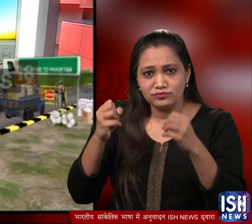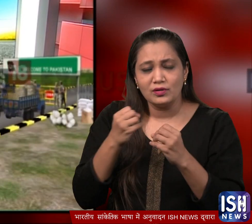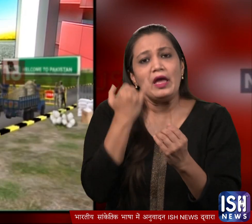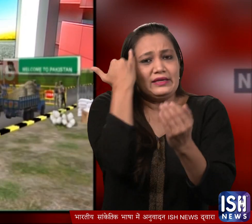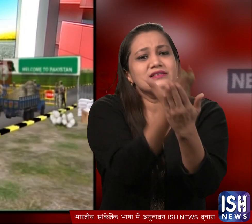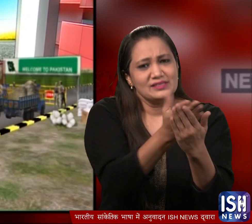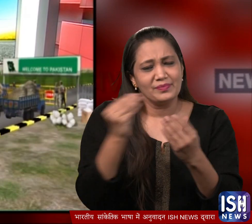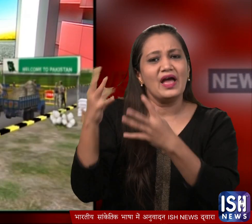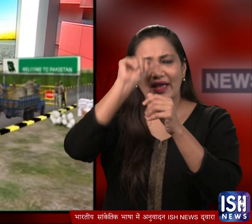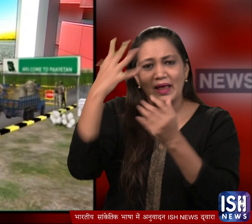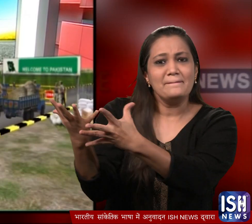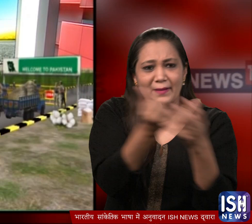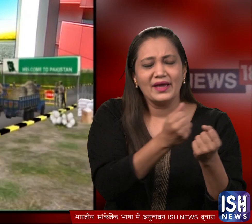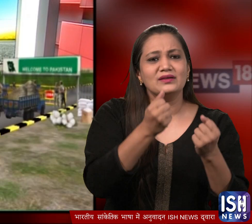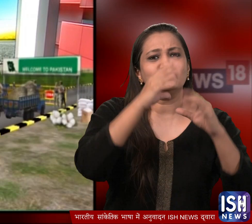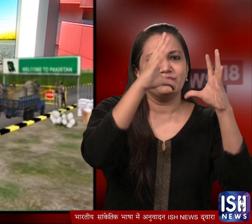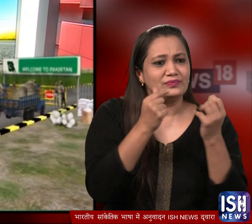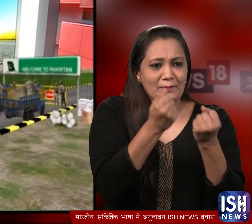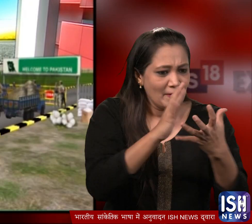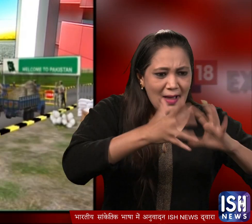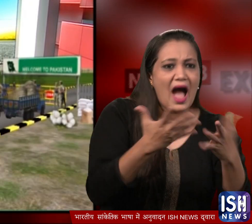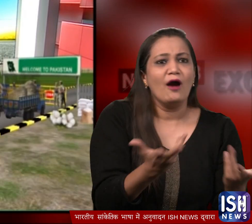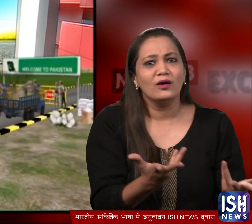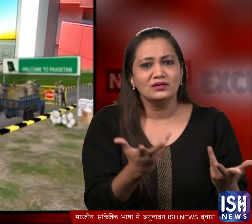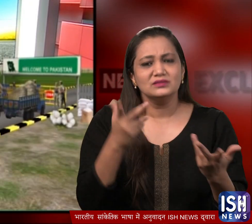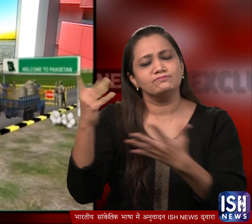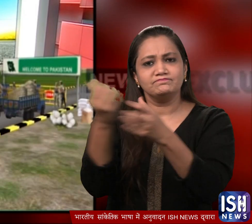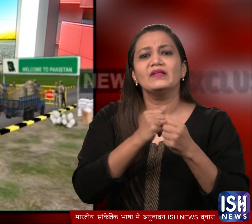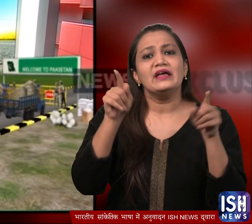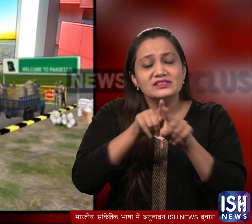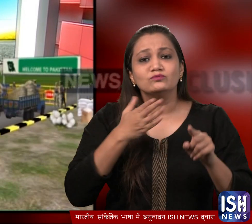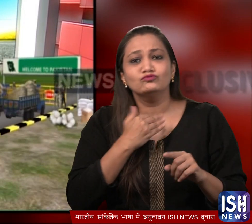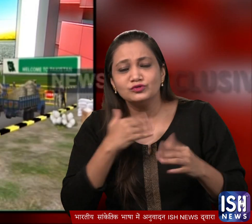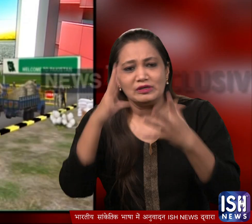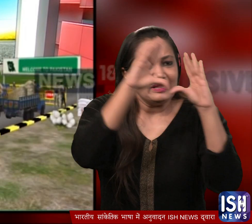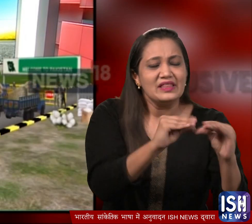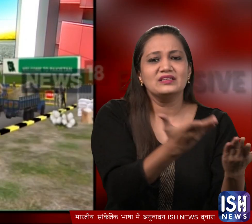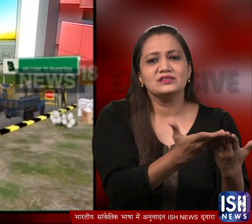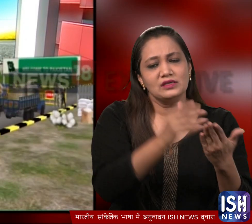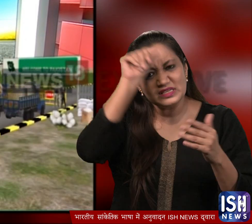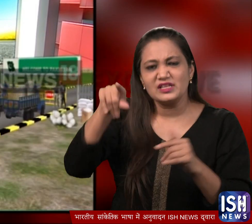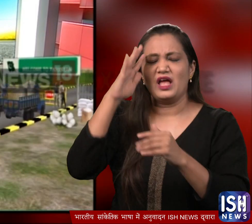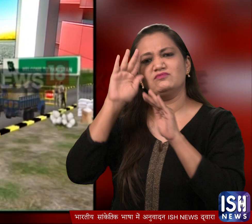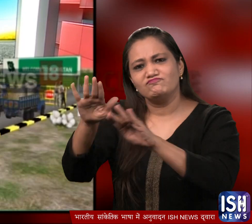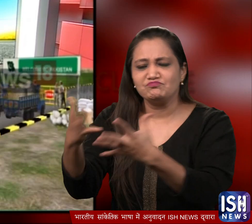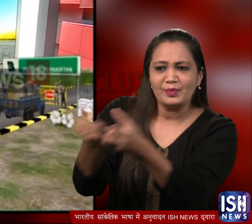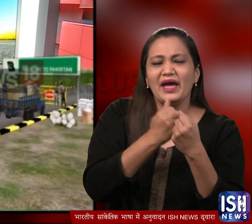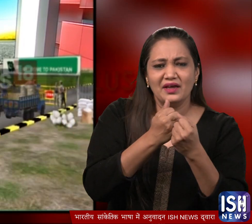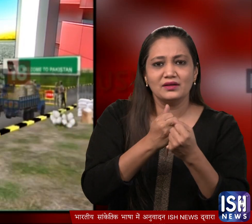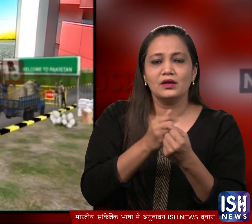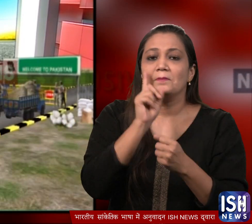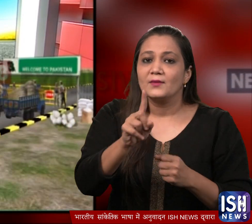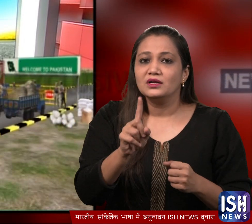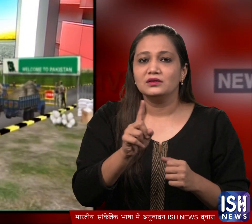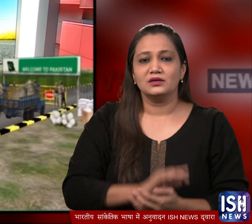सिफारिश की थी ताकि कच्चे माल की कमी को दूर किया जा सके। इसी तरह चीनी की कमी से निपटने के लिए भी भारत पर ही भरोसा जताया गया था, लेकिन माना